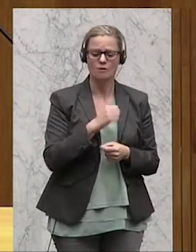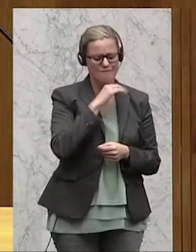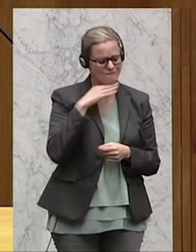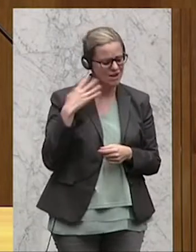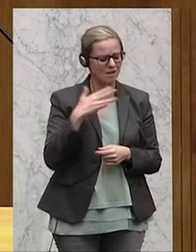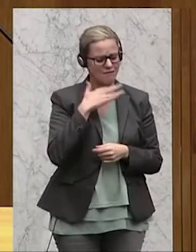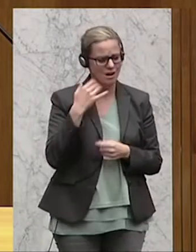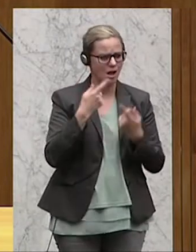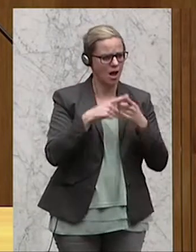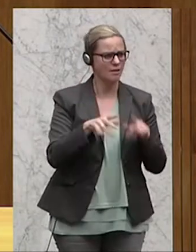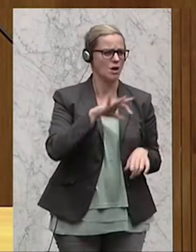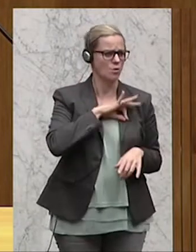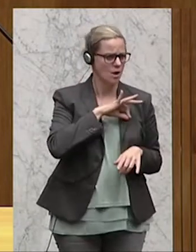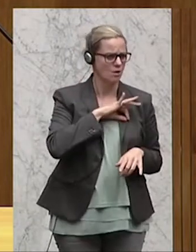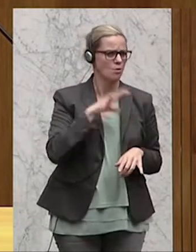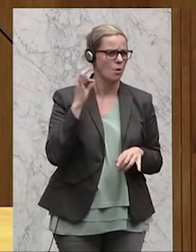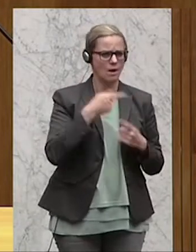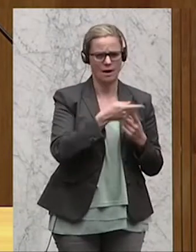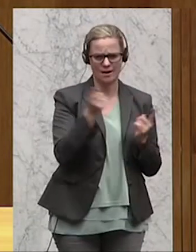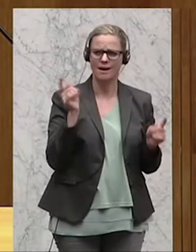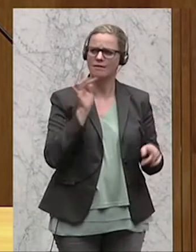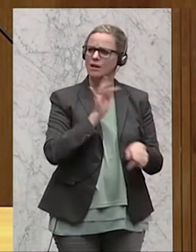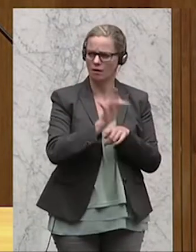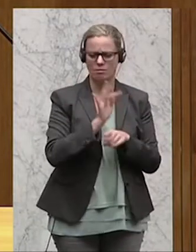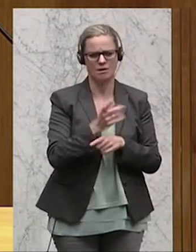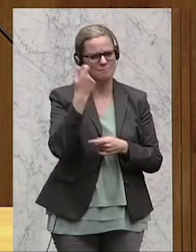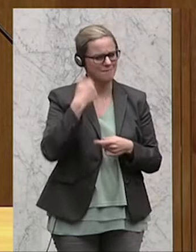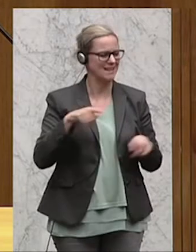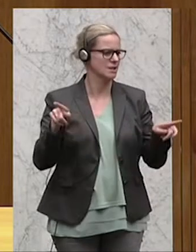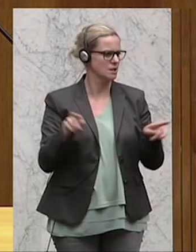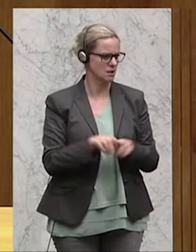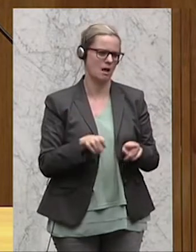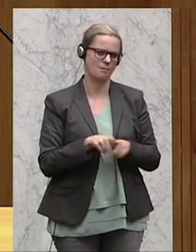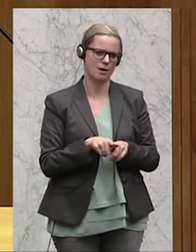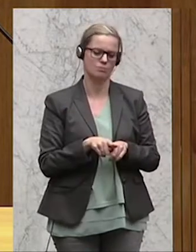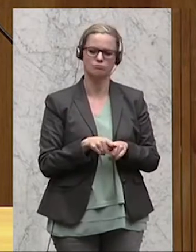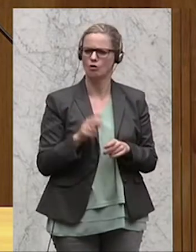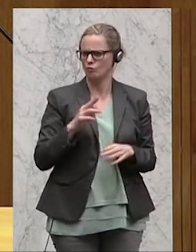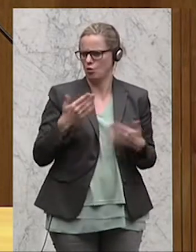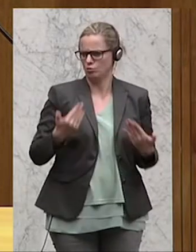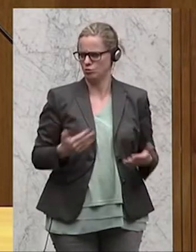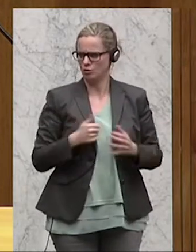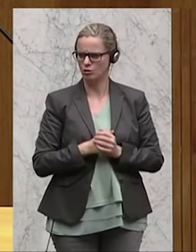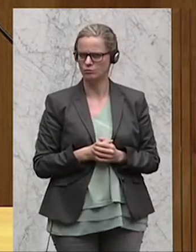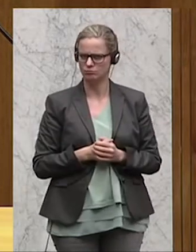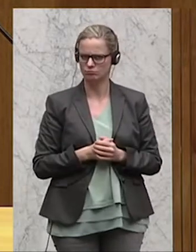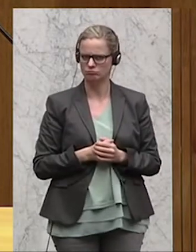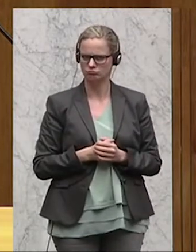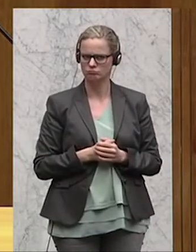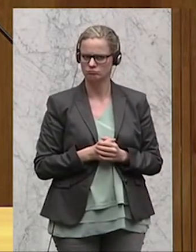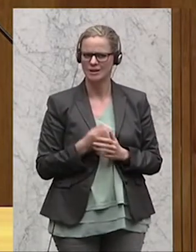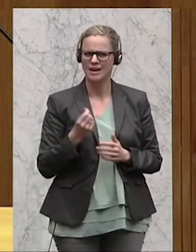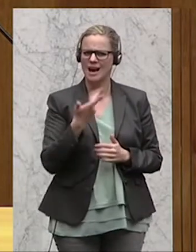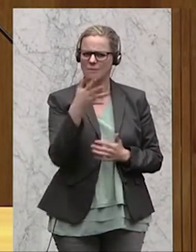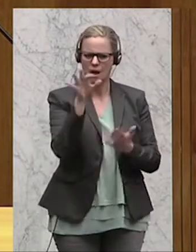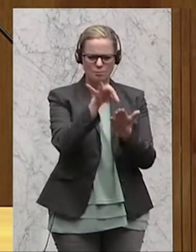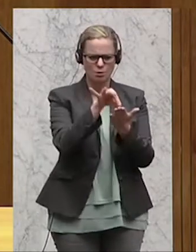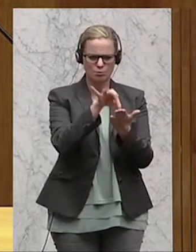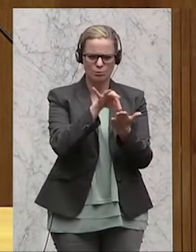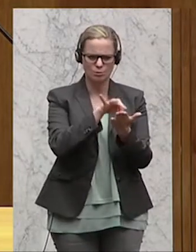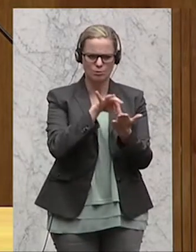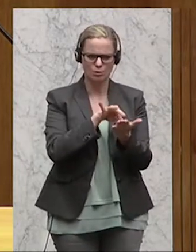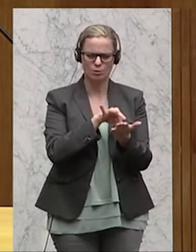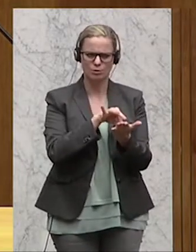andere Kolleginnen und Kollegen teilen diese Kritiken und teilen ihre Position. Warum tun wir das? Etliche Punkte sind von